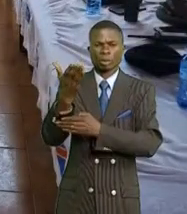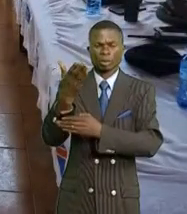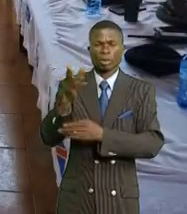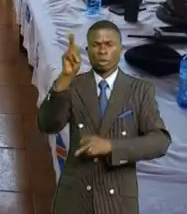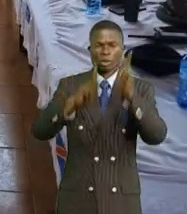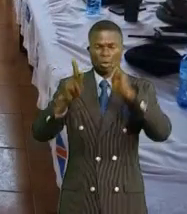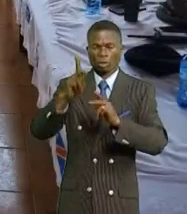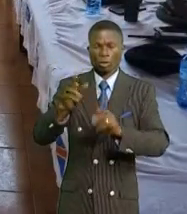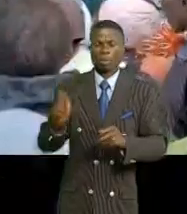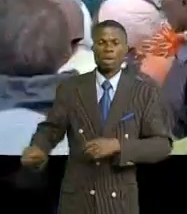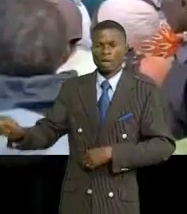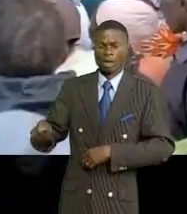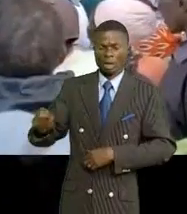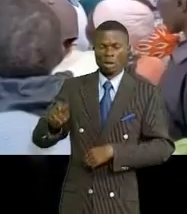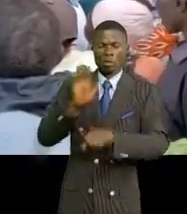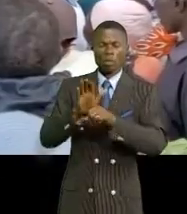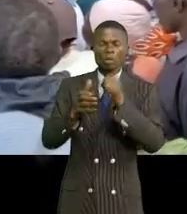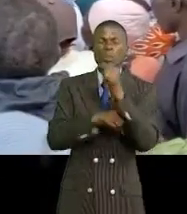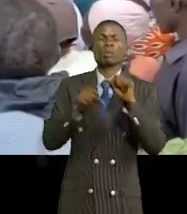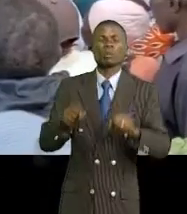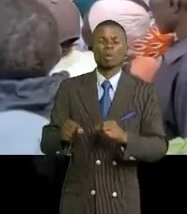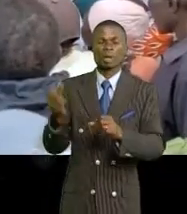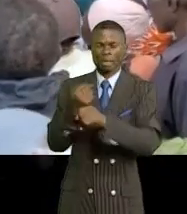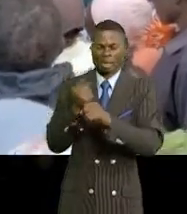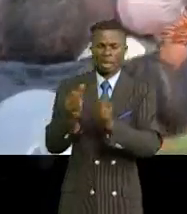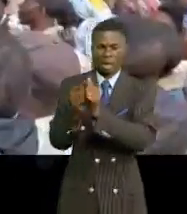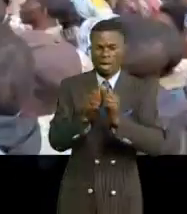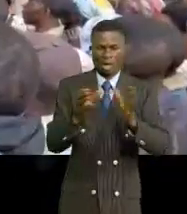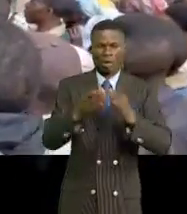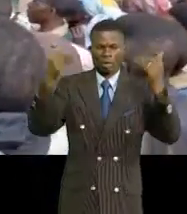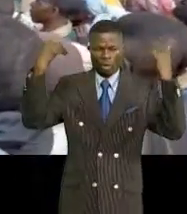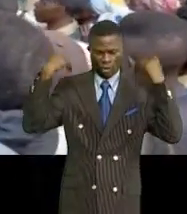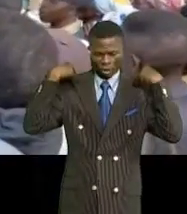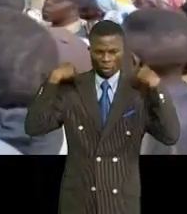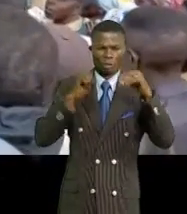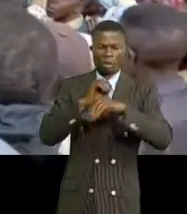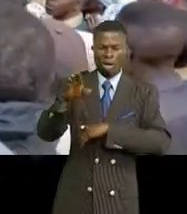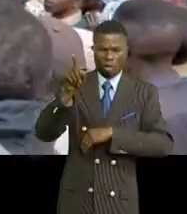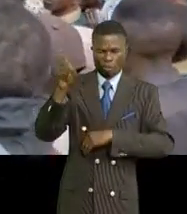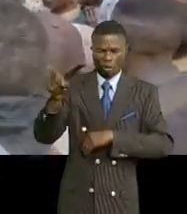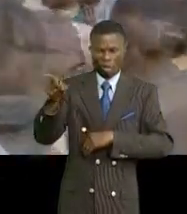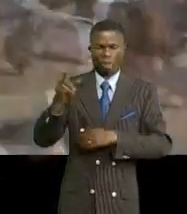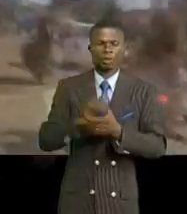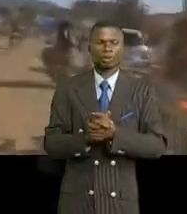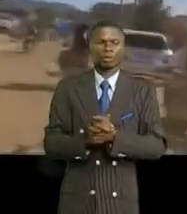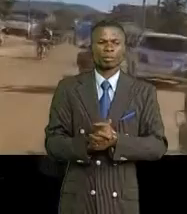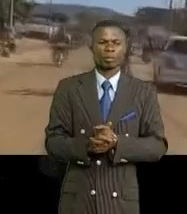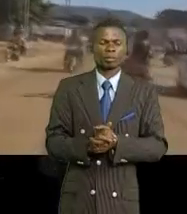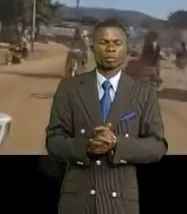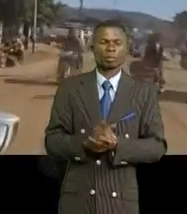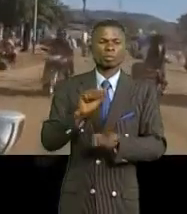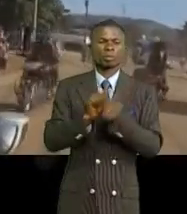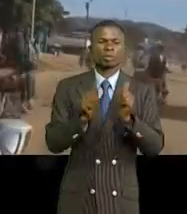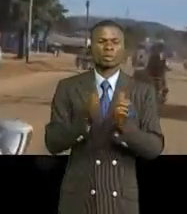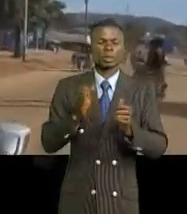habitants de ces territoires meurtris de coopérer avec les autorités pour dénoncer des cas suspects. Alors que les stigmates